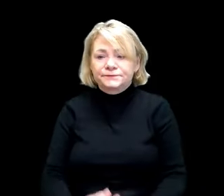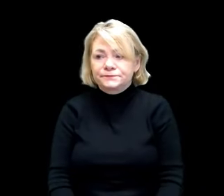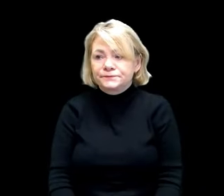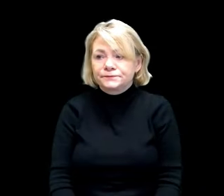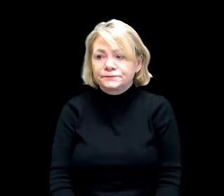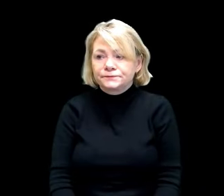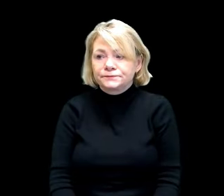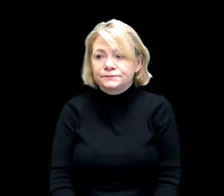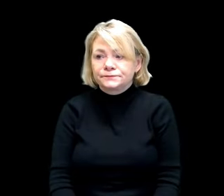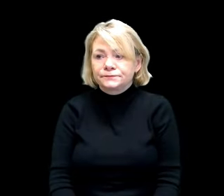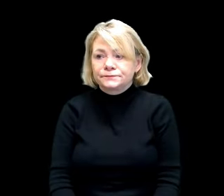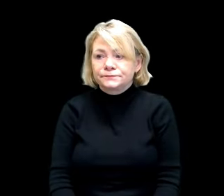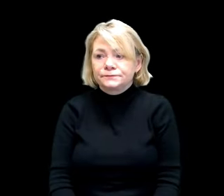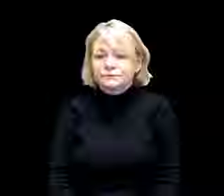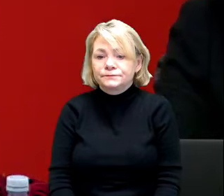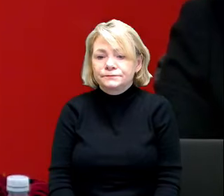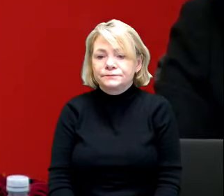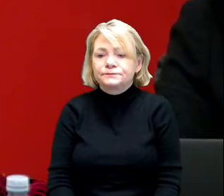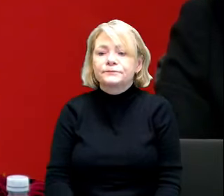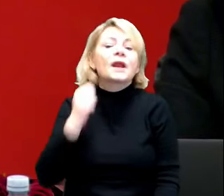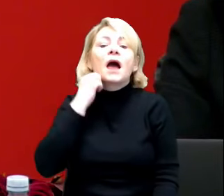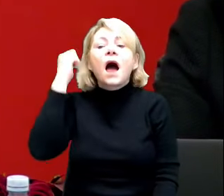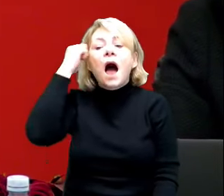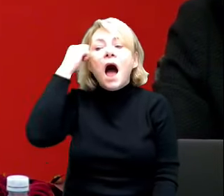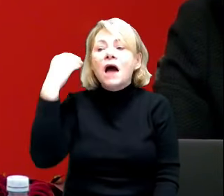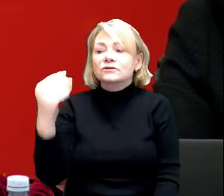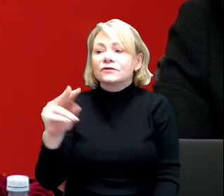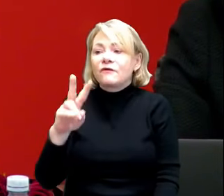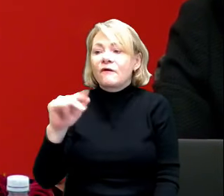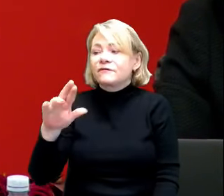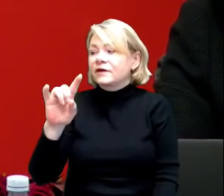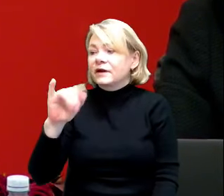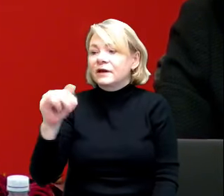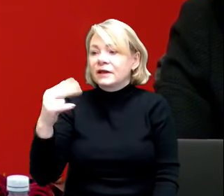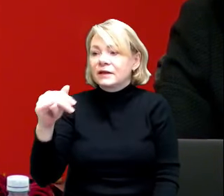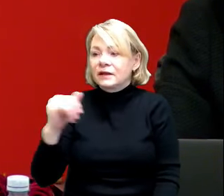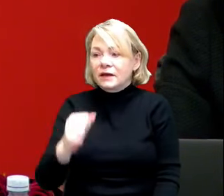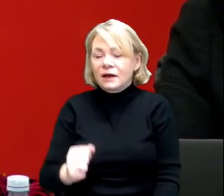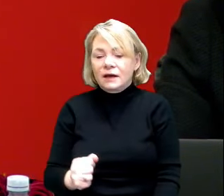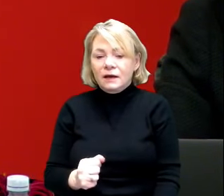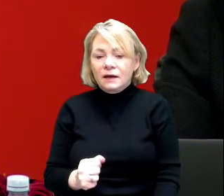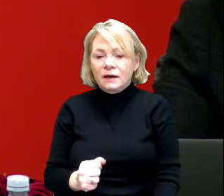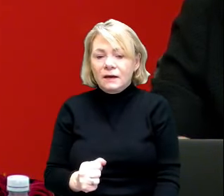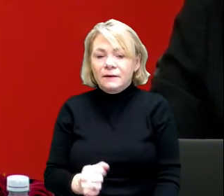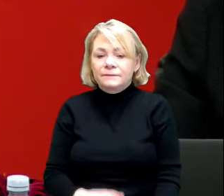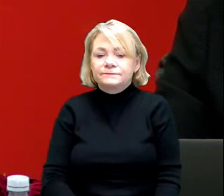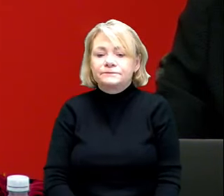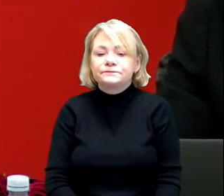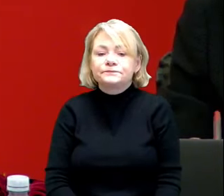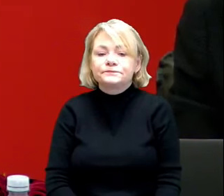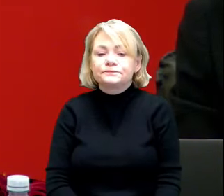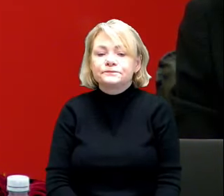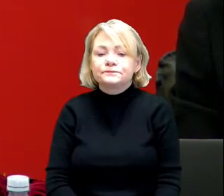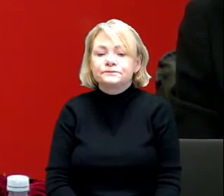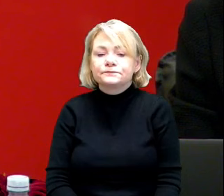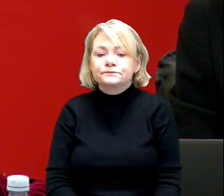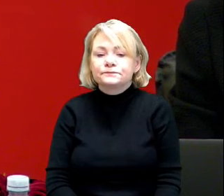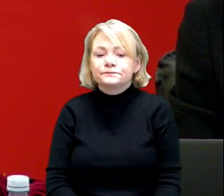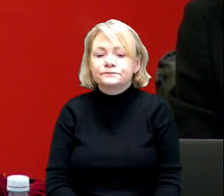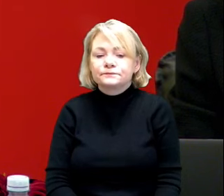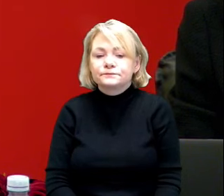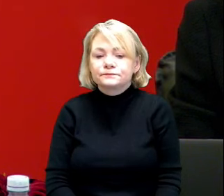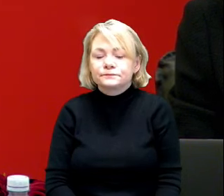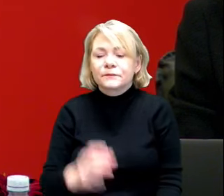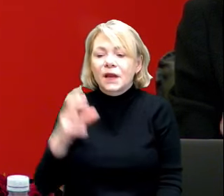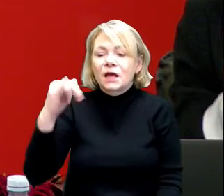dėmesį ačiū virginijai sekantis a vši plaukimas visiems atstovas germas čapas